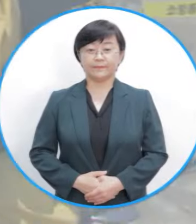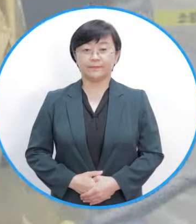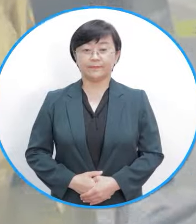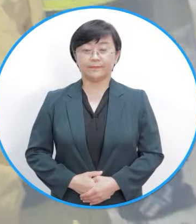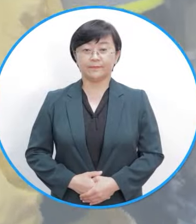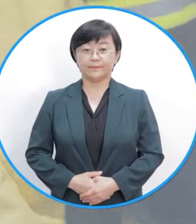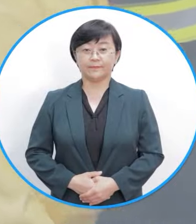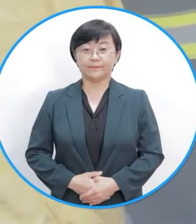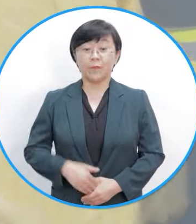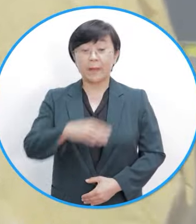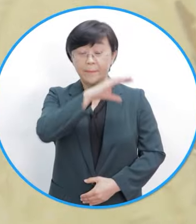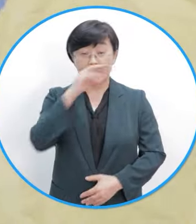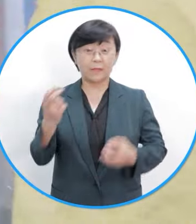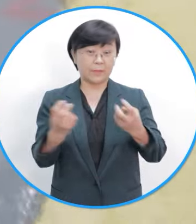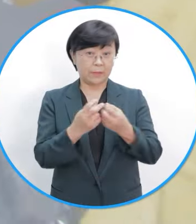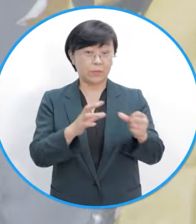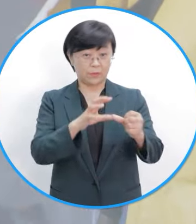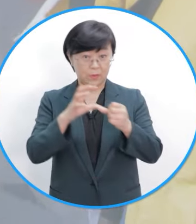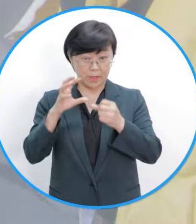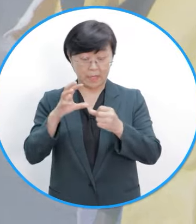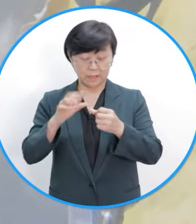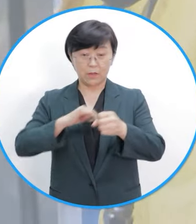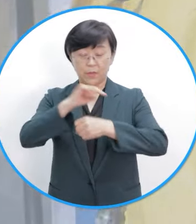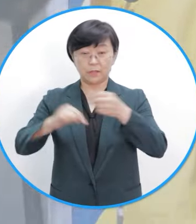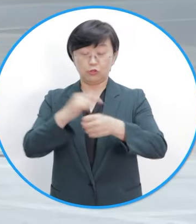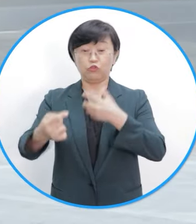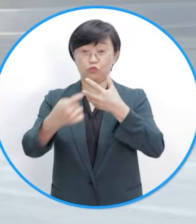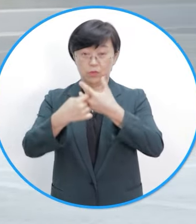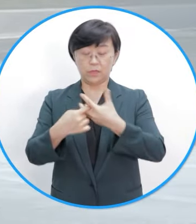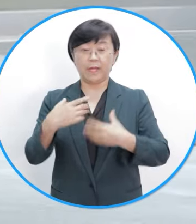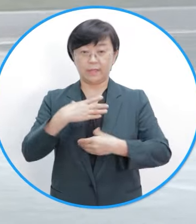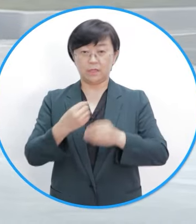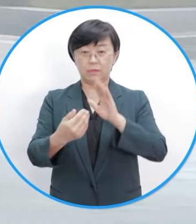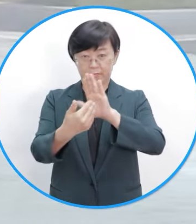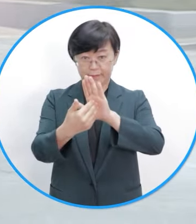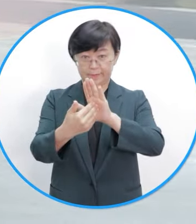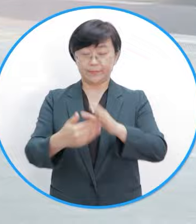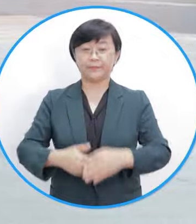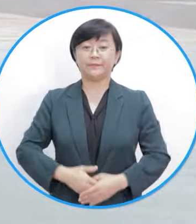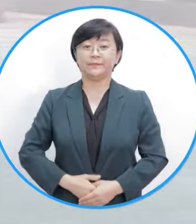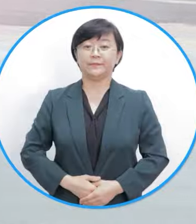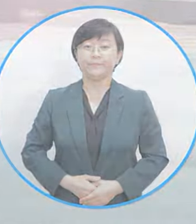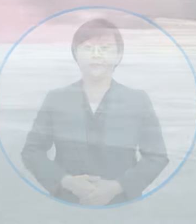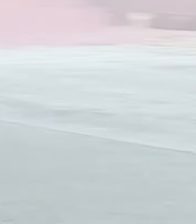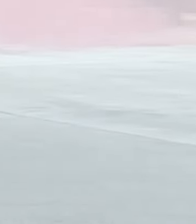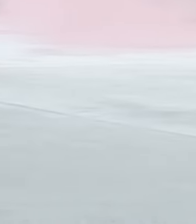올바른 방법으로 방사능 누출에 안전하게 대처하세요.